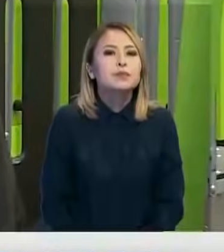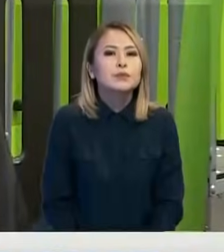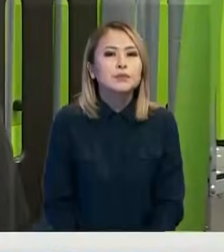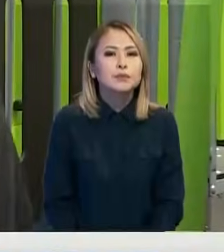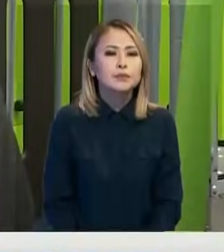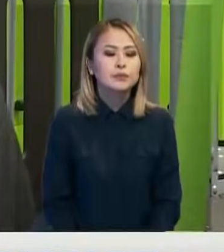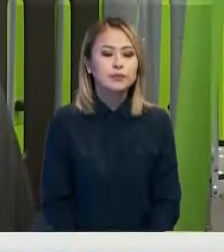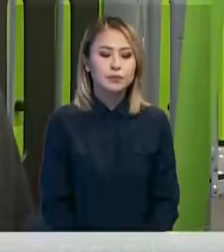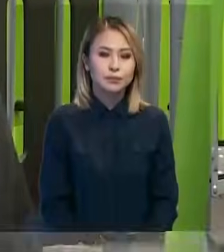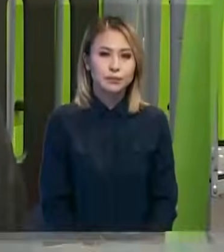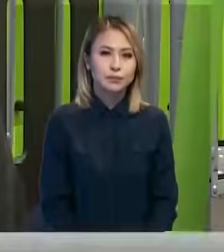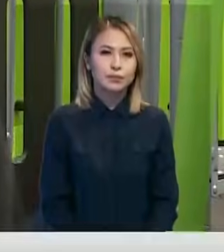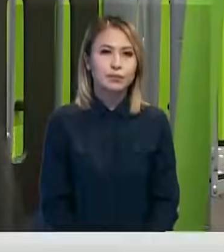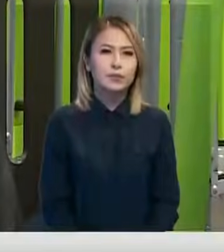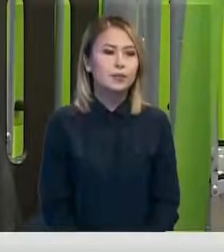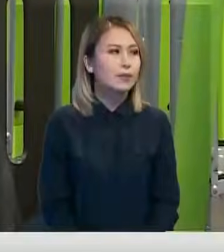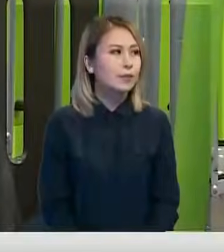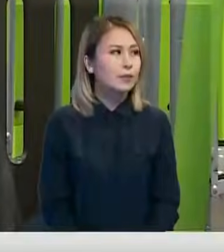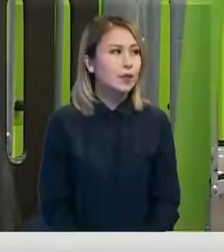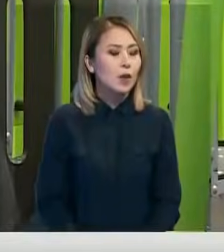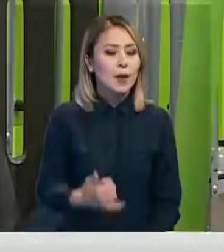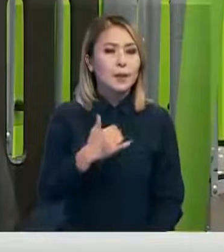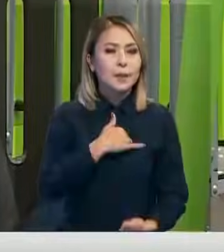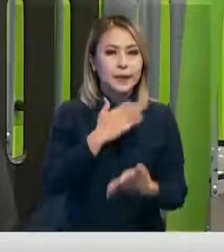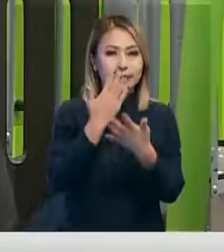интернет сайт бар ауданның, соған